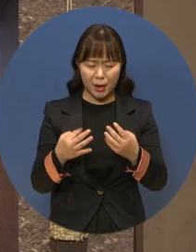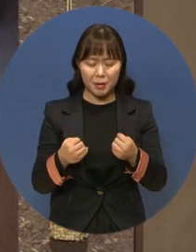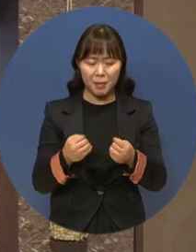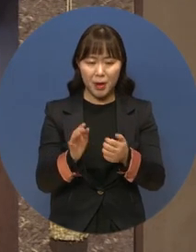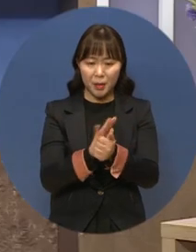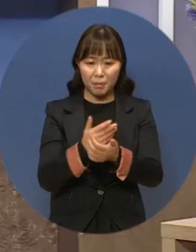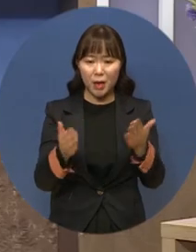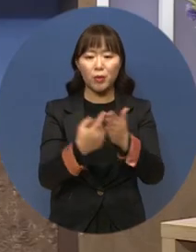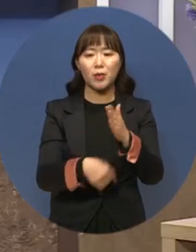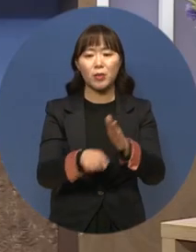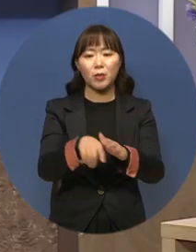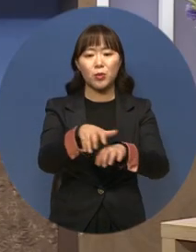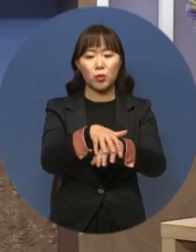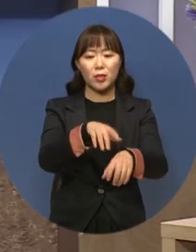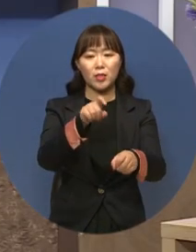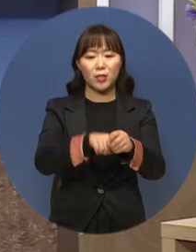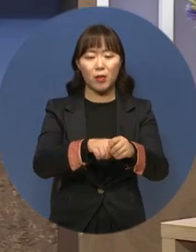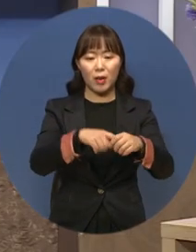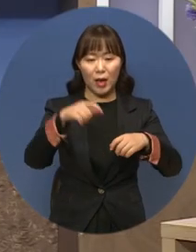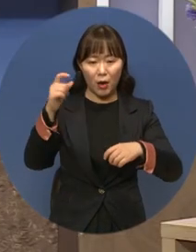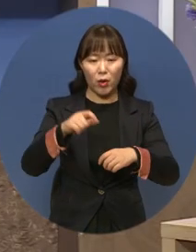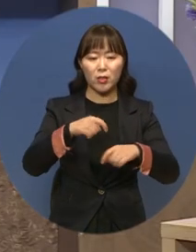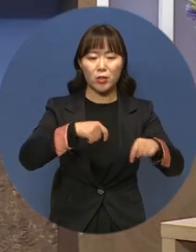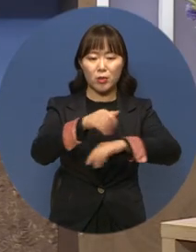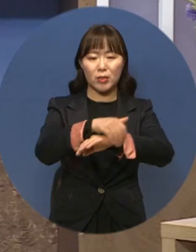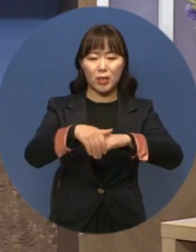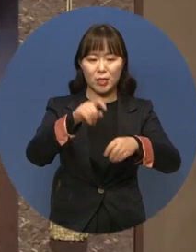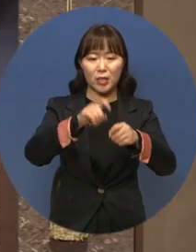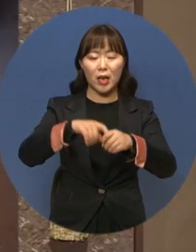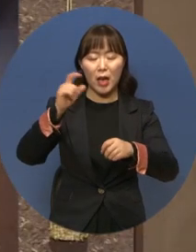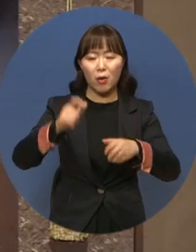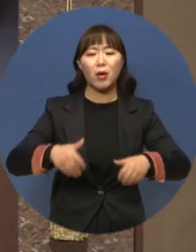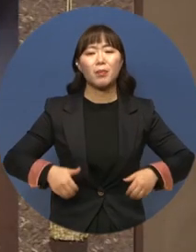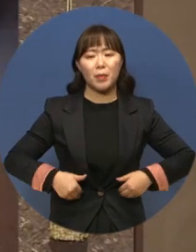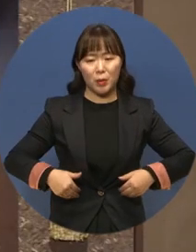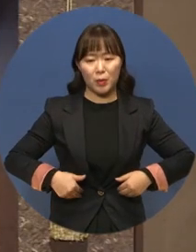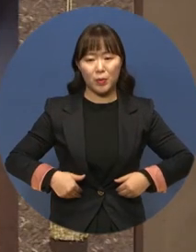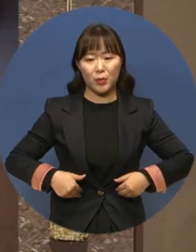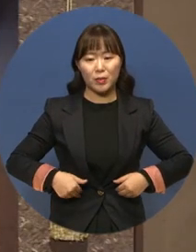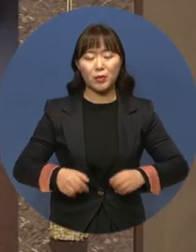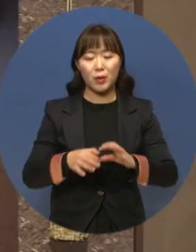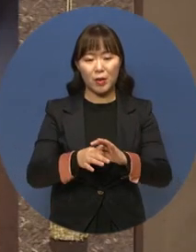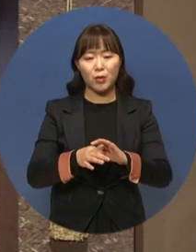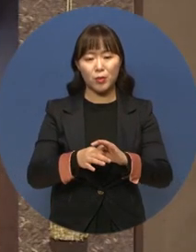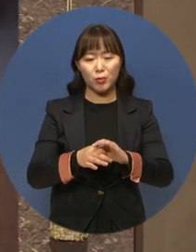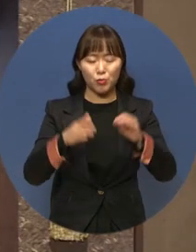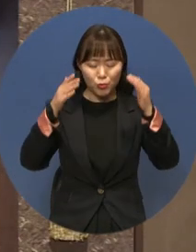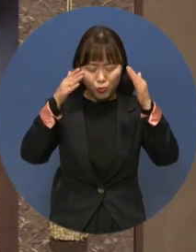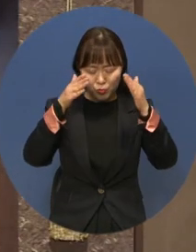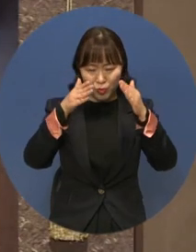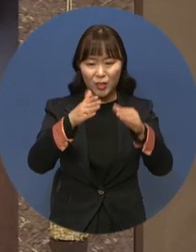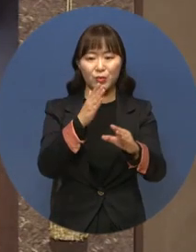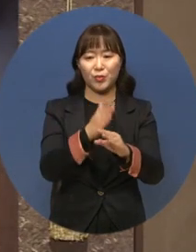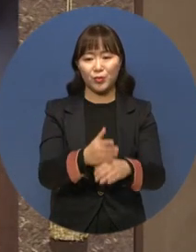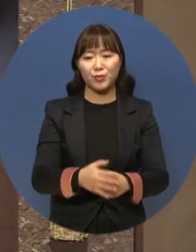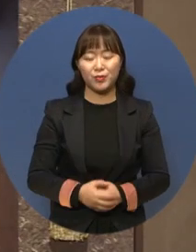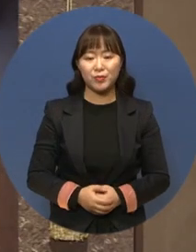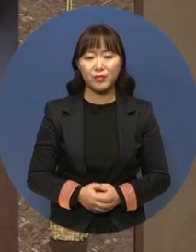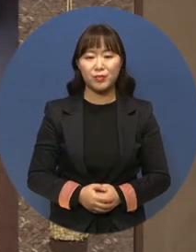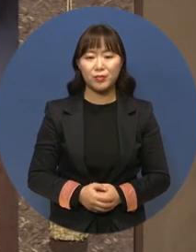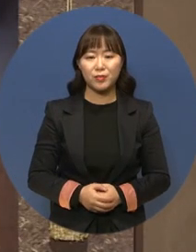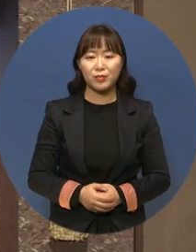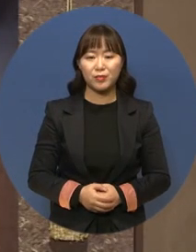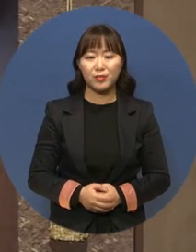하려면은 조직적 강화, 정책적 강화가 분명 필요합니다. 그래서 거기에 중점을 두고 있는 상황이고요.